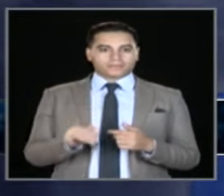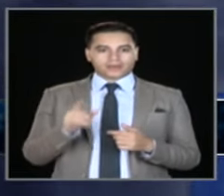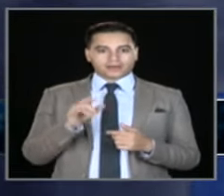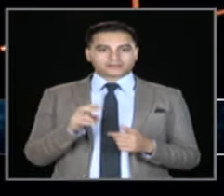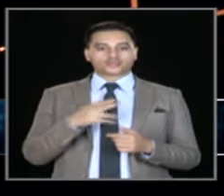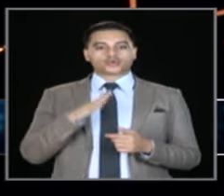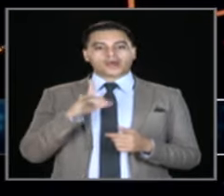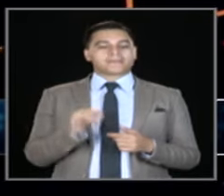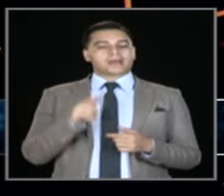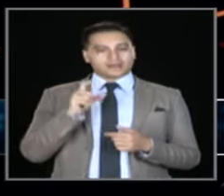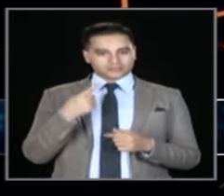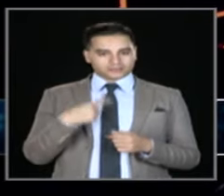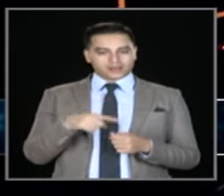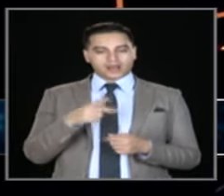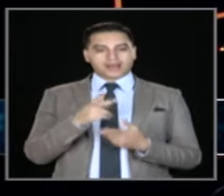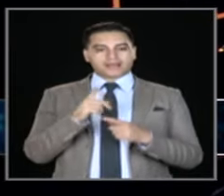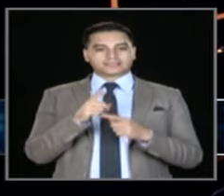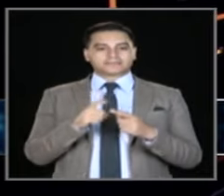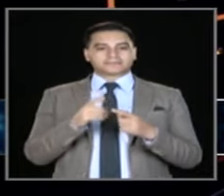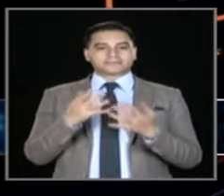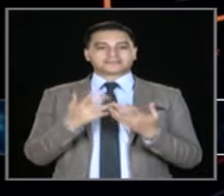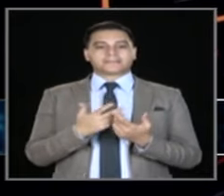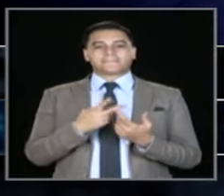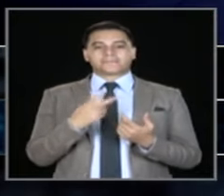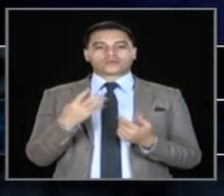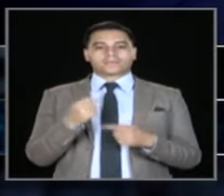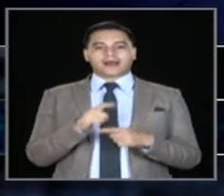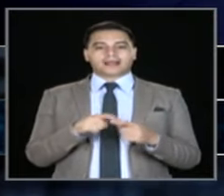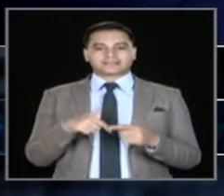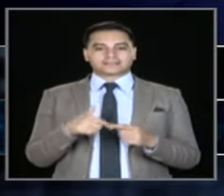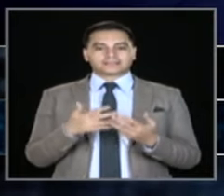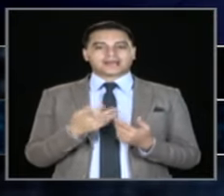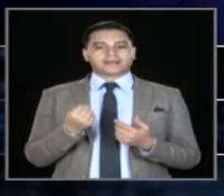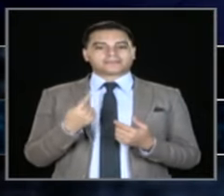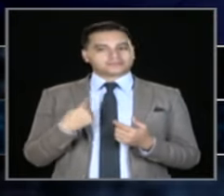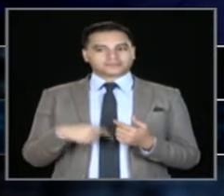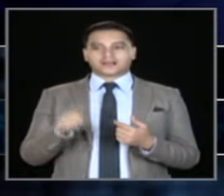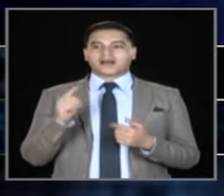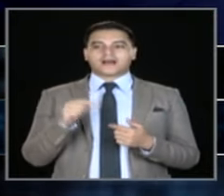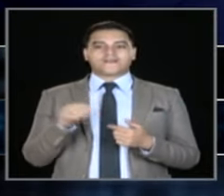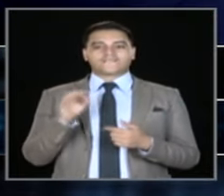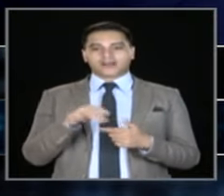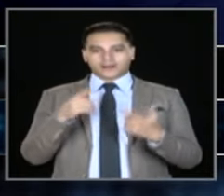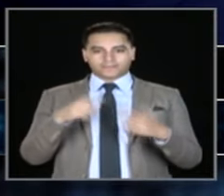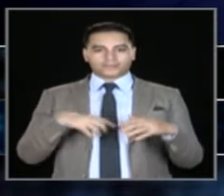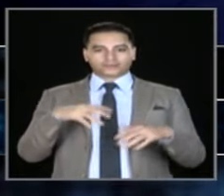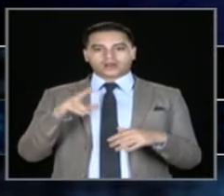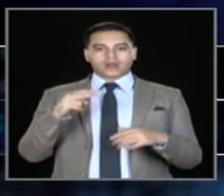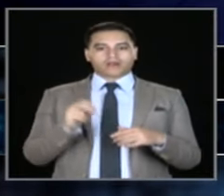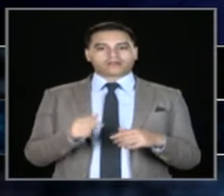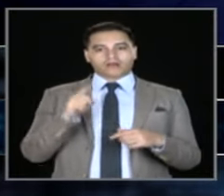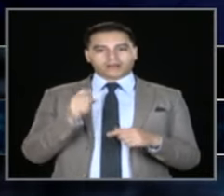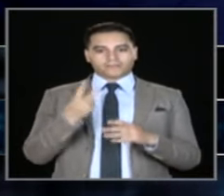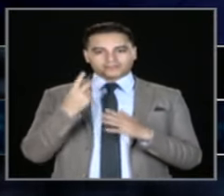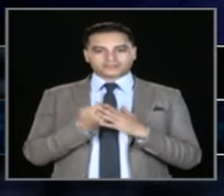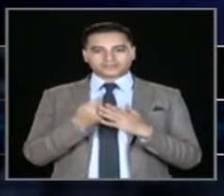القانوني صح هو حاصل اسمه 240 على س ايه 40 صح في مستوطنه العقاب هي روايه الاديب